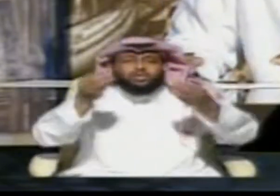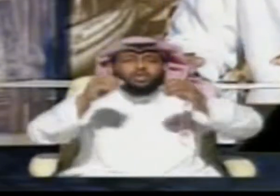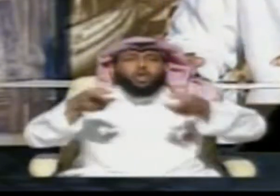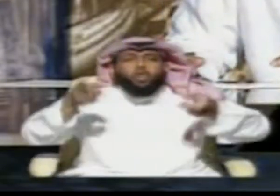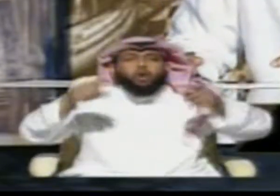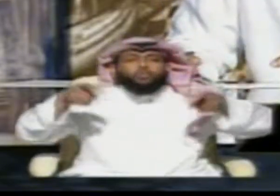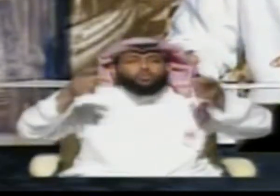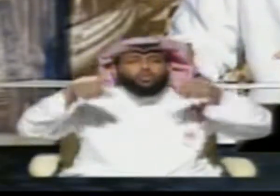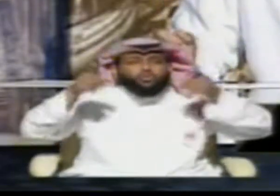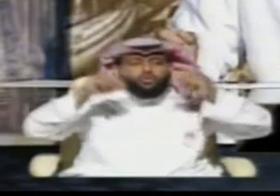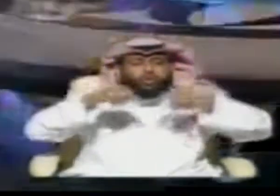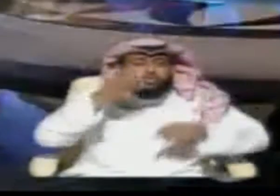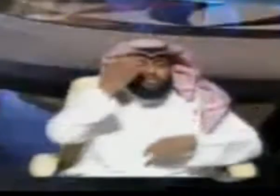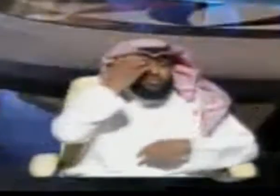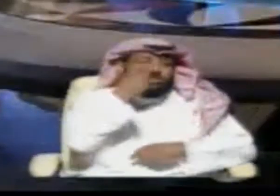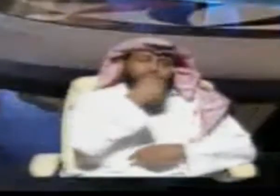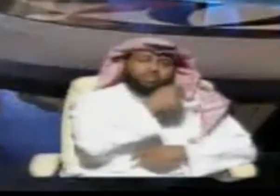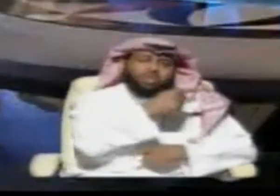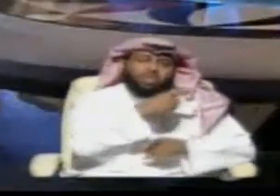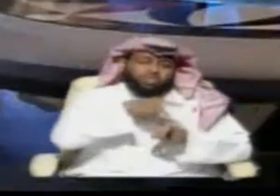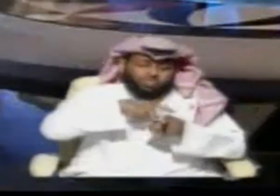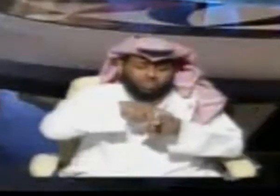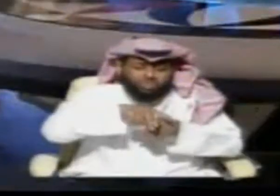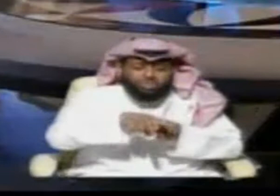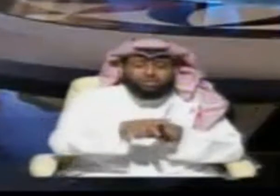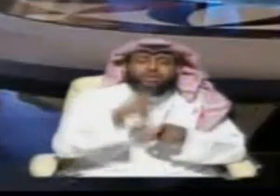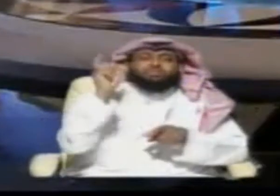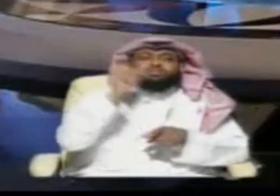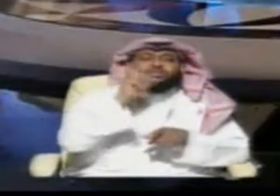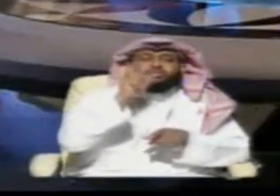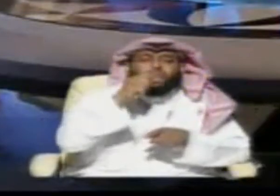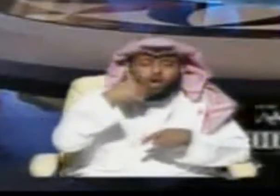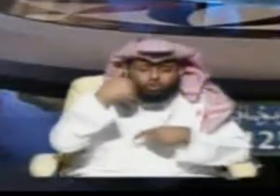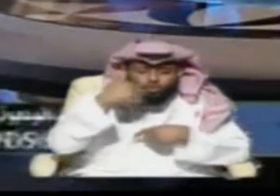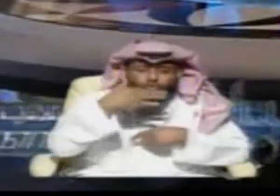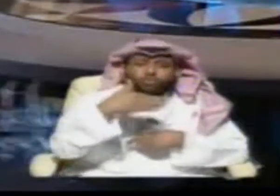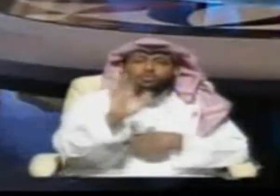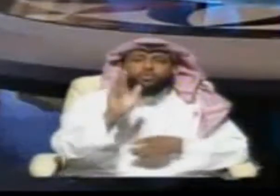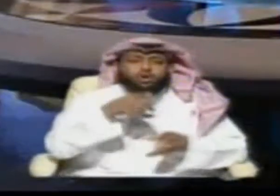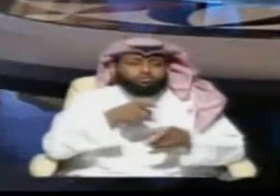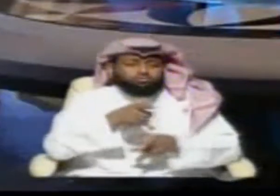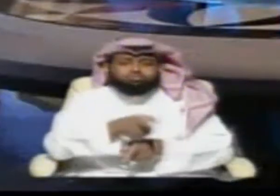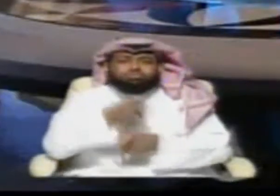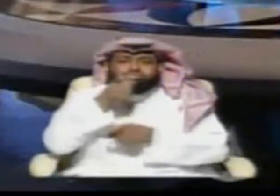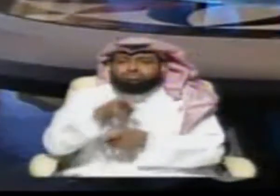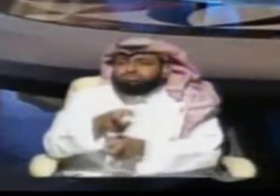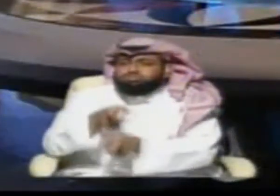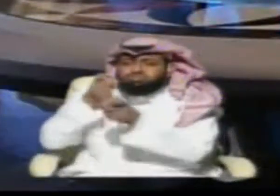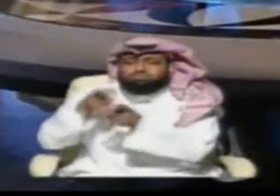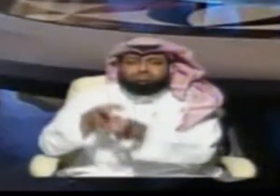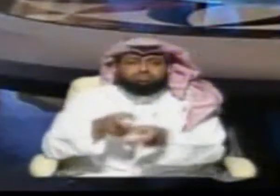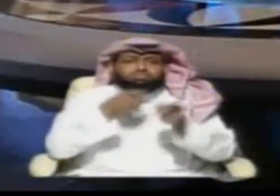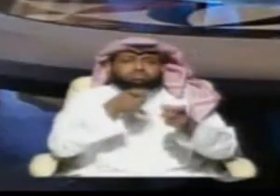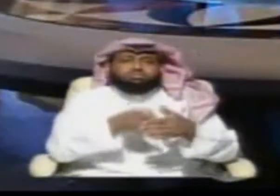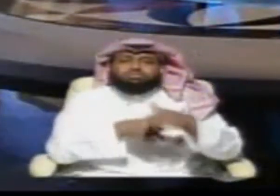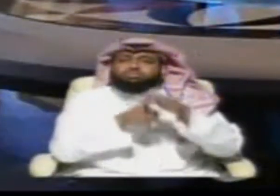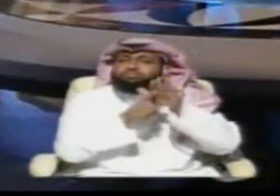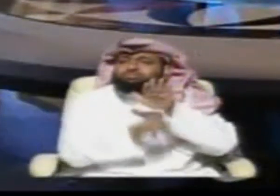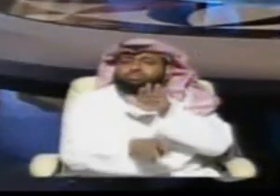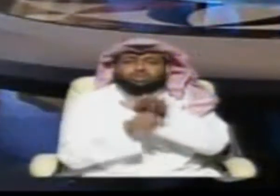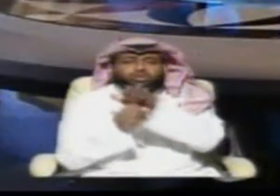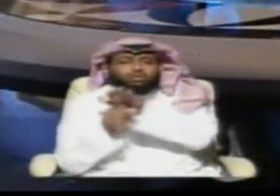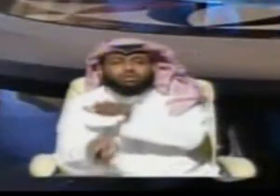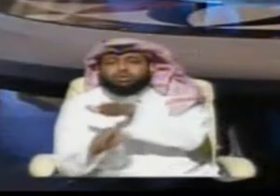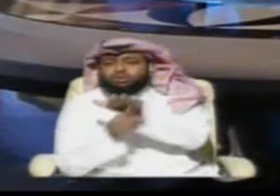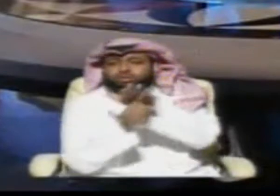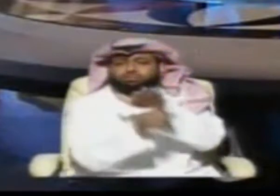من اليهود الغاشمين. القصف مستمر، طال بيوت الله عز وجل، طال المساجد وطال